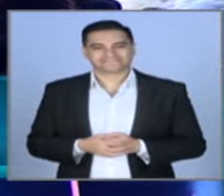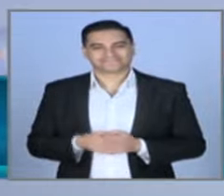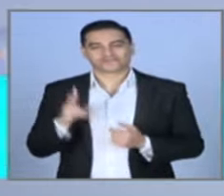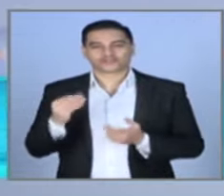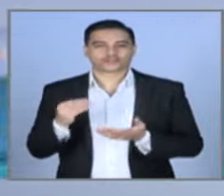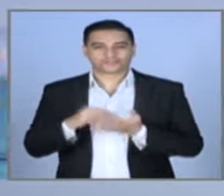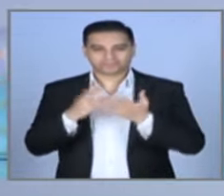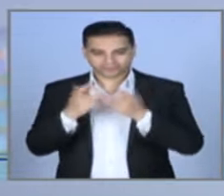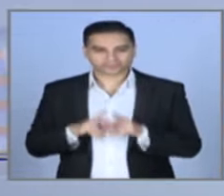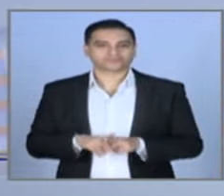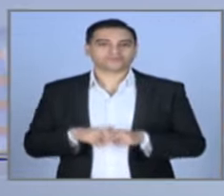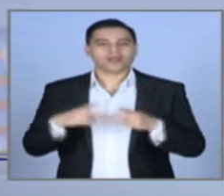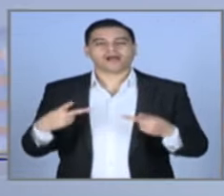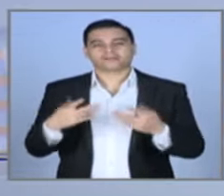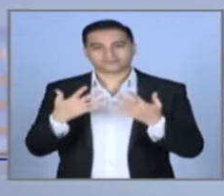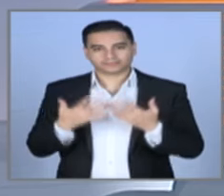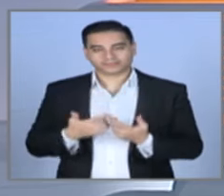20 نقطة، النتيجة اتغيرت.